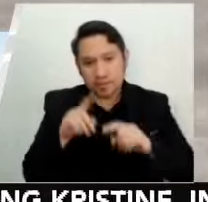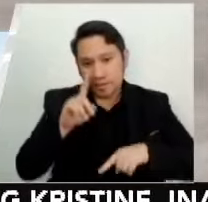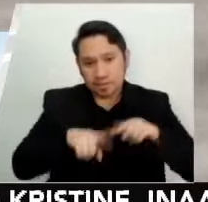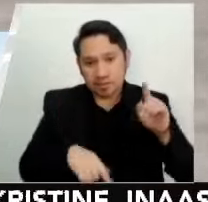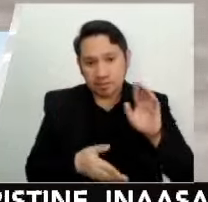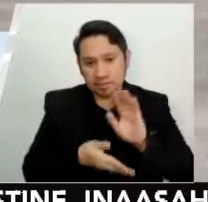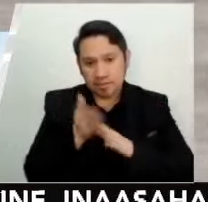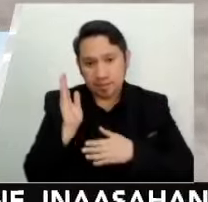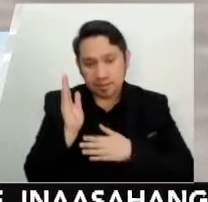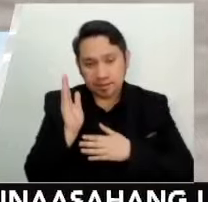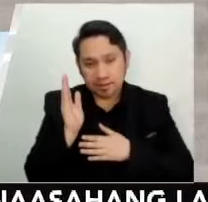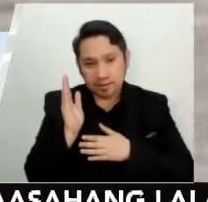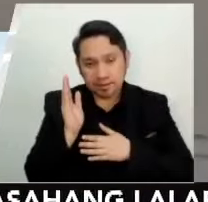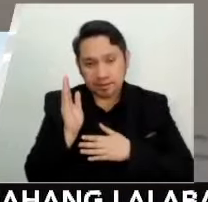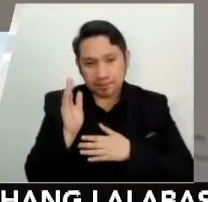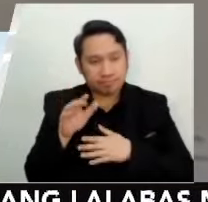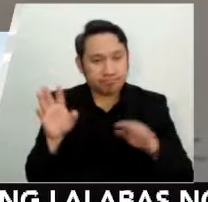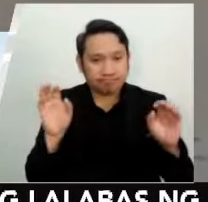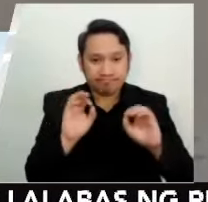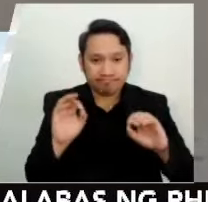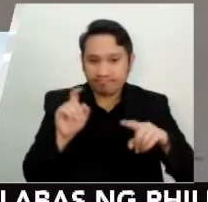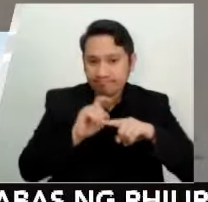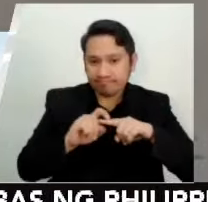ng kuryente sa ilang lugar.